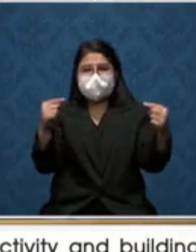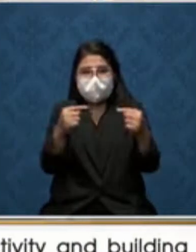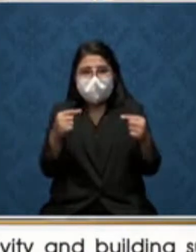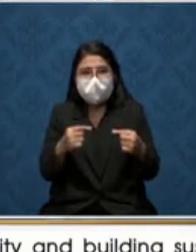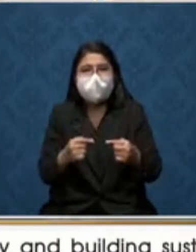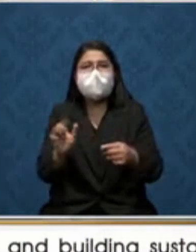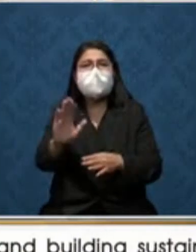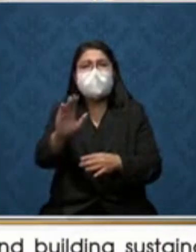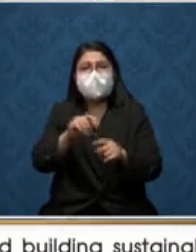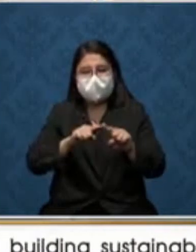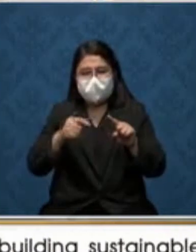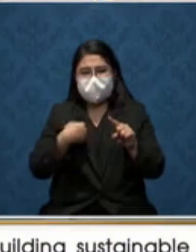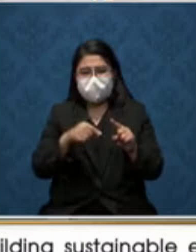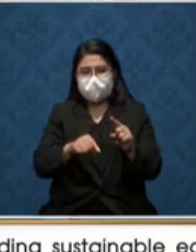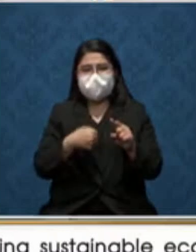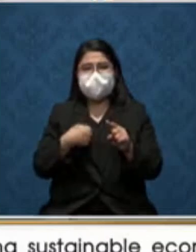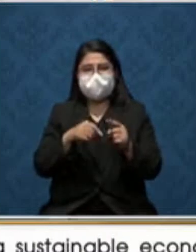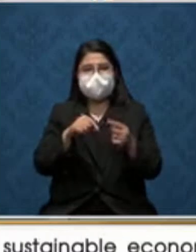ั้นะ